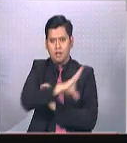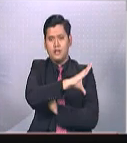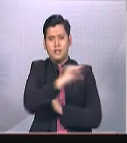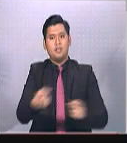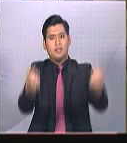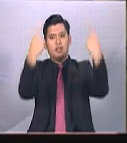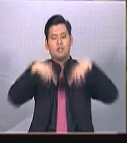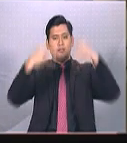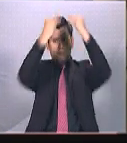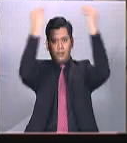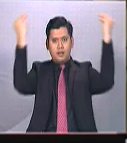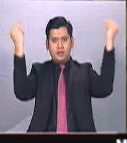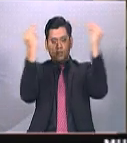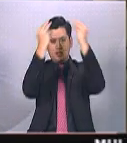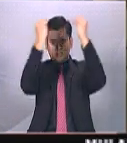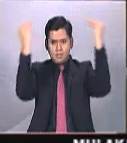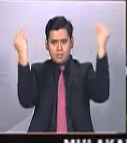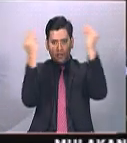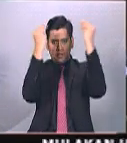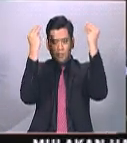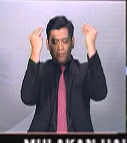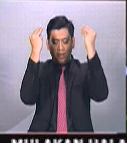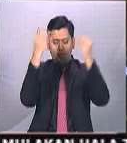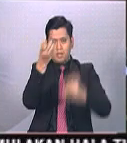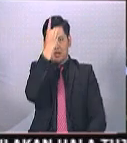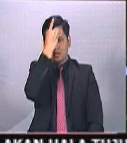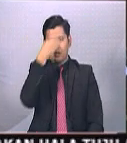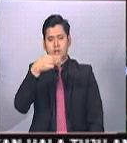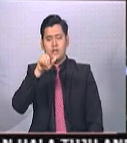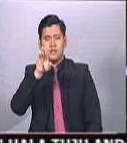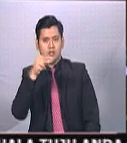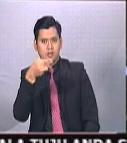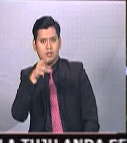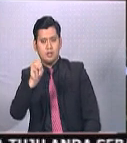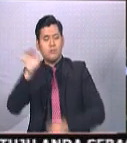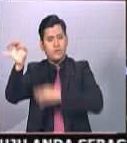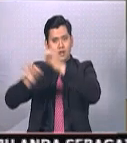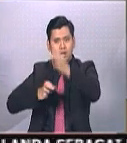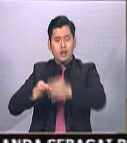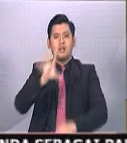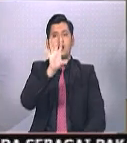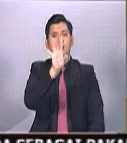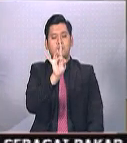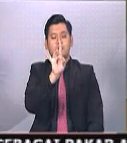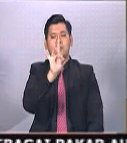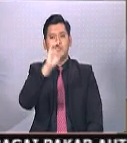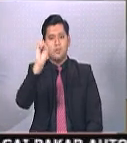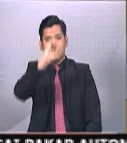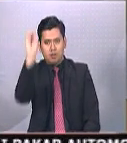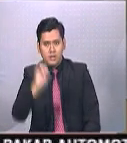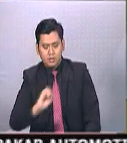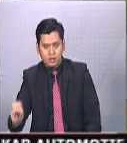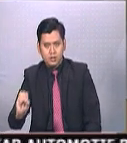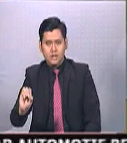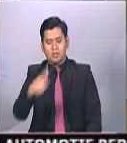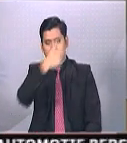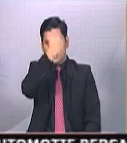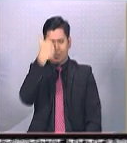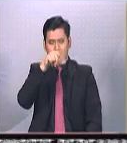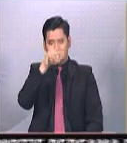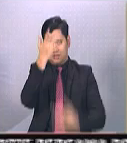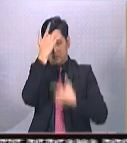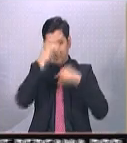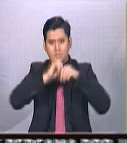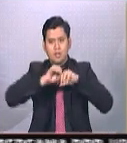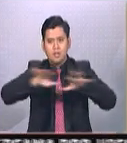ketua pengarah kesihatan Datuk Dr Nor hisham Abdullah menjelaskan sebanyak 80% kes adalah melibatkan kes jangkitan di luar